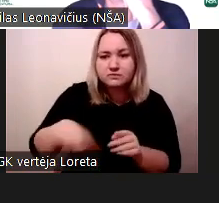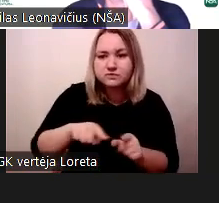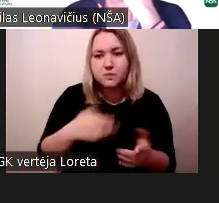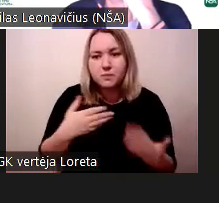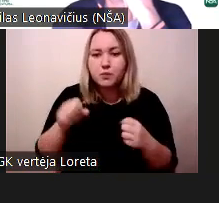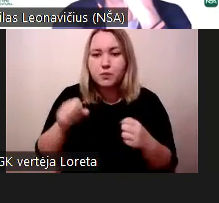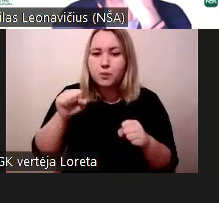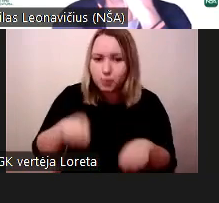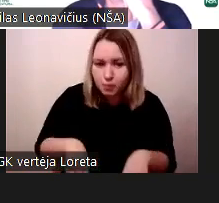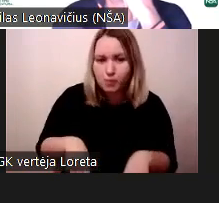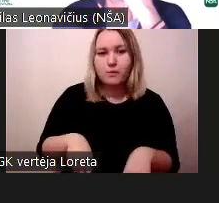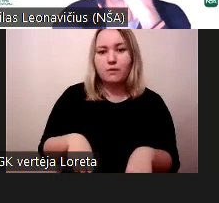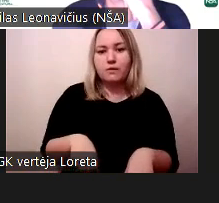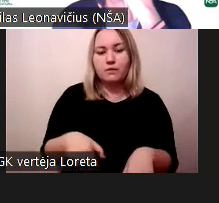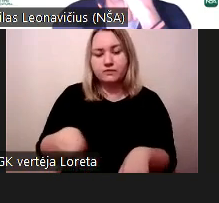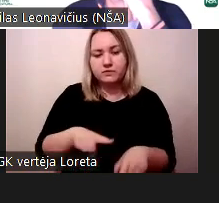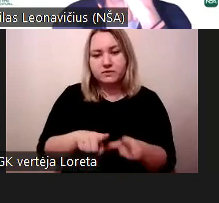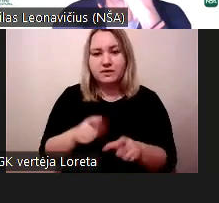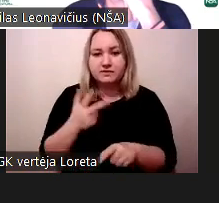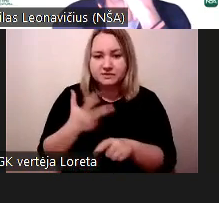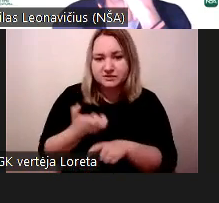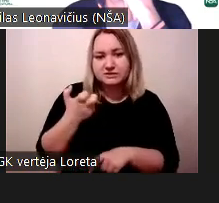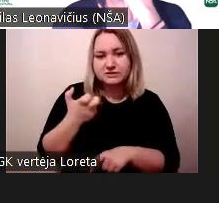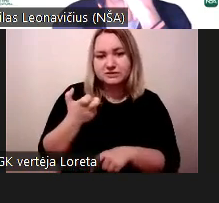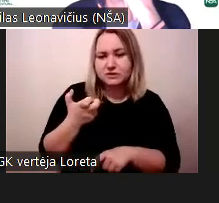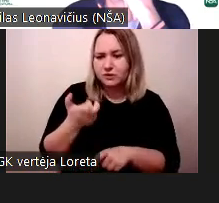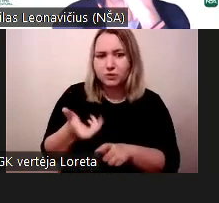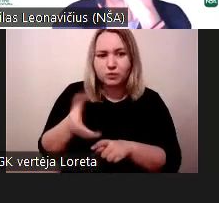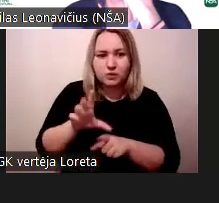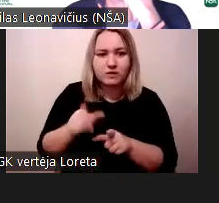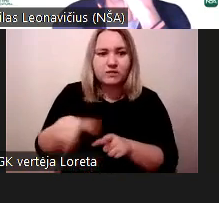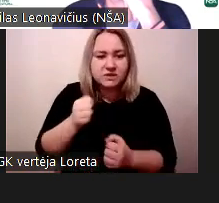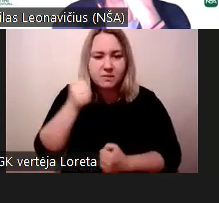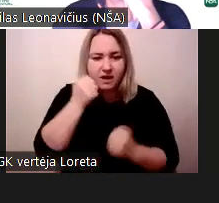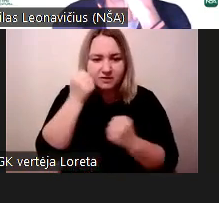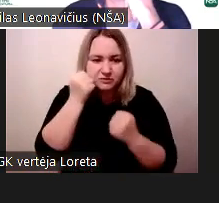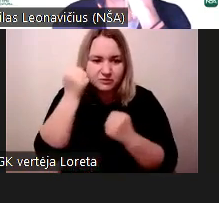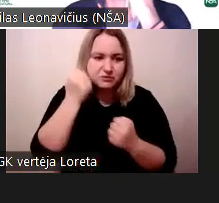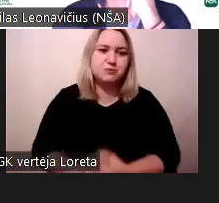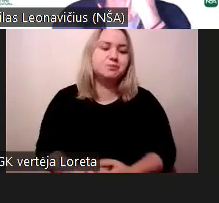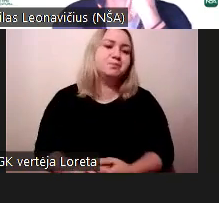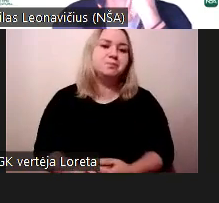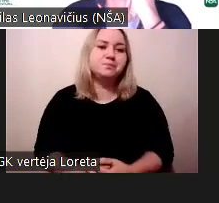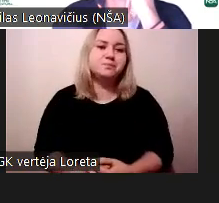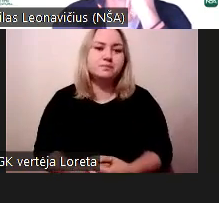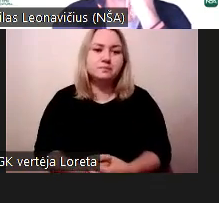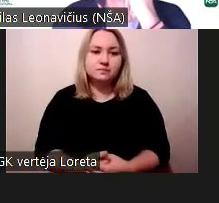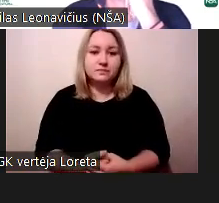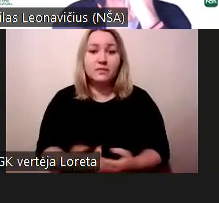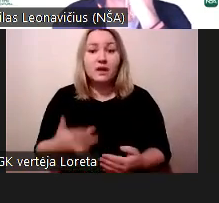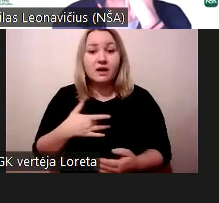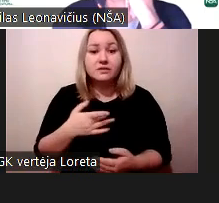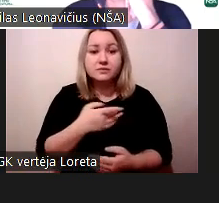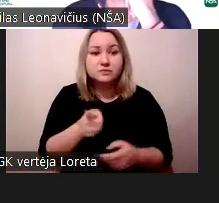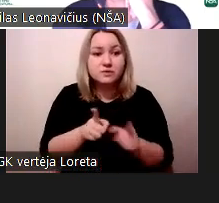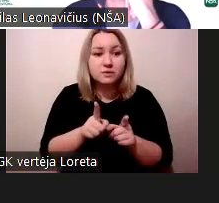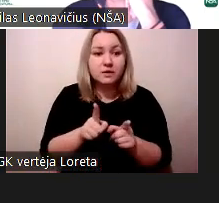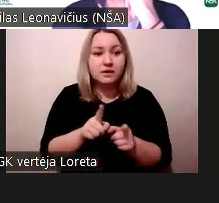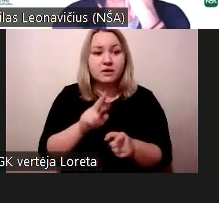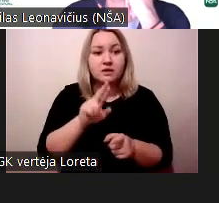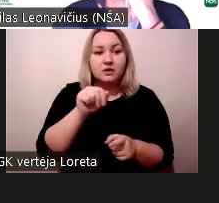bendrauti 3 kartus ir dar daugiau. Ačiū, ačiū ir ačiū. Gal ir jūs, Rut, norite pasakyti, nu ką aš